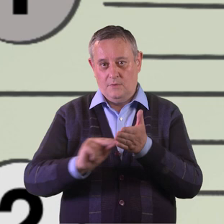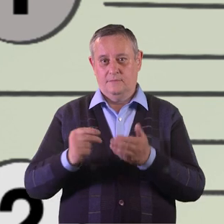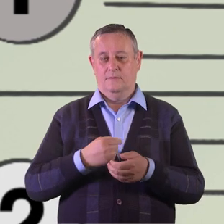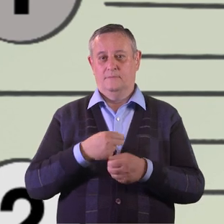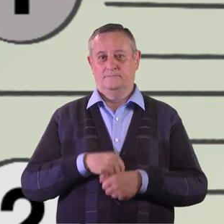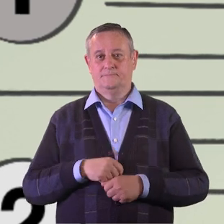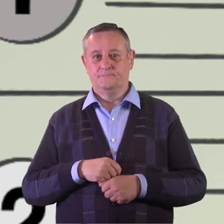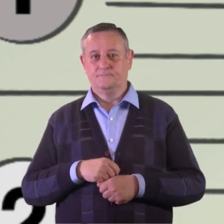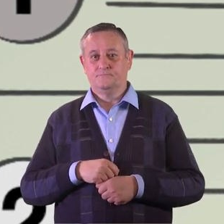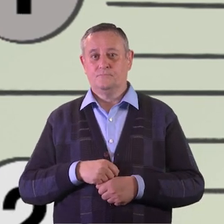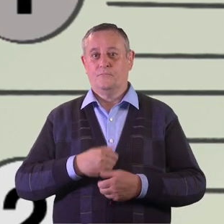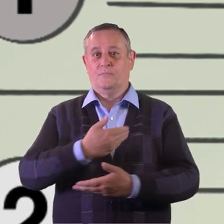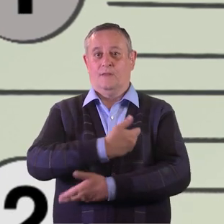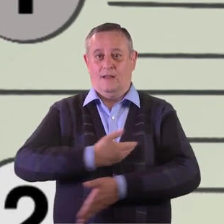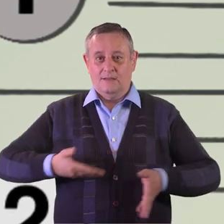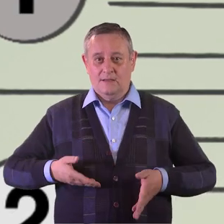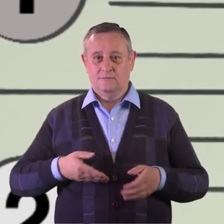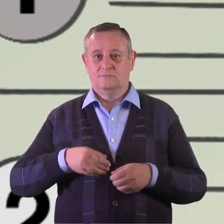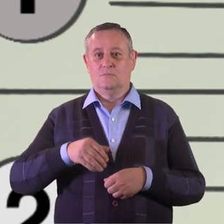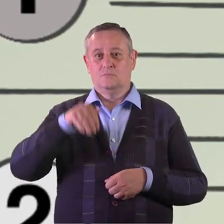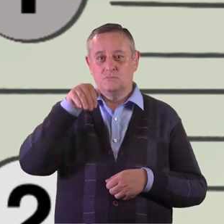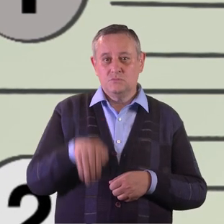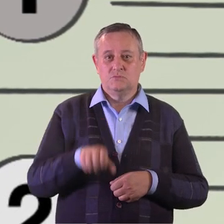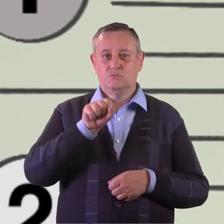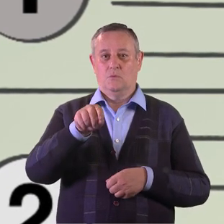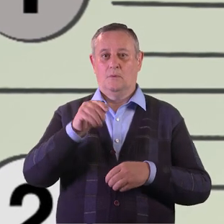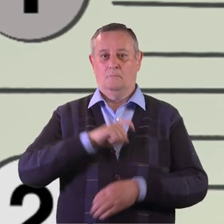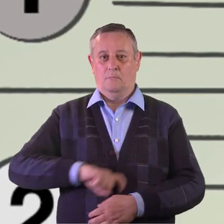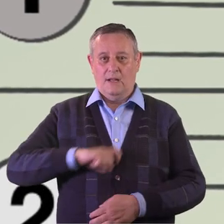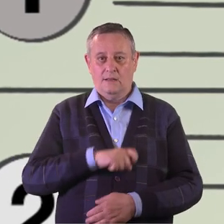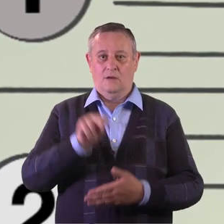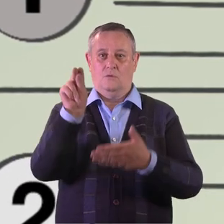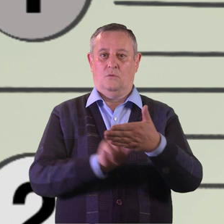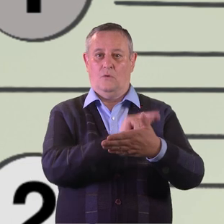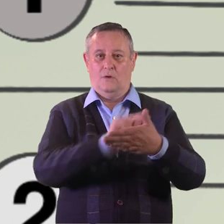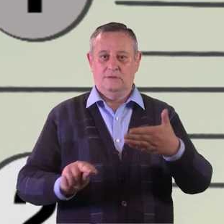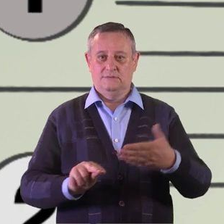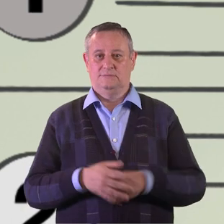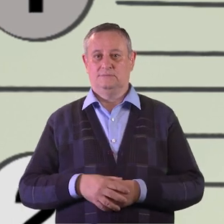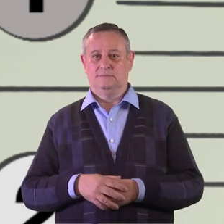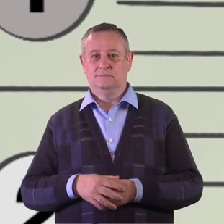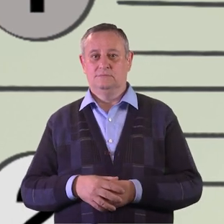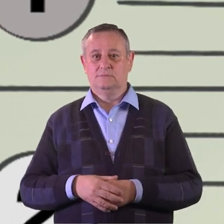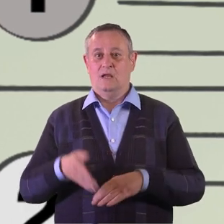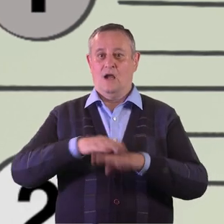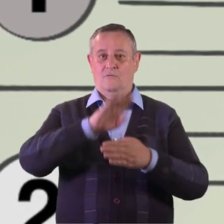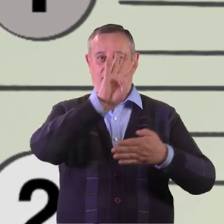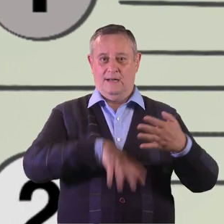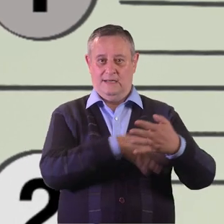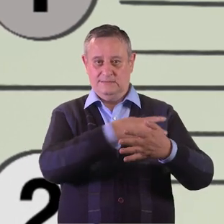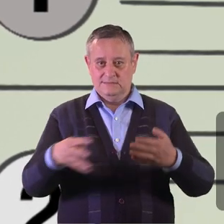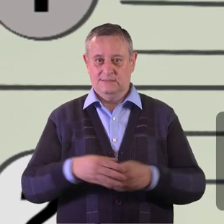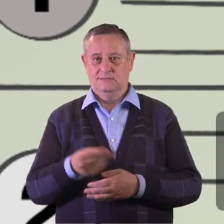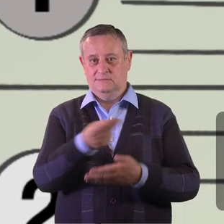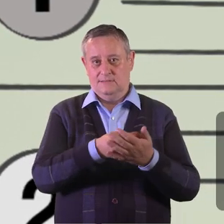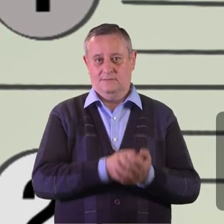die Kandidatinnen und Kandidaten müssen zur Partei mit dem Kreuz auf dem listenzeichen gehören